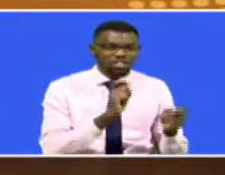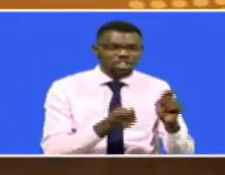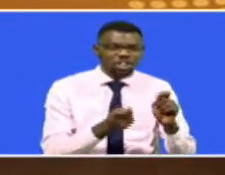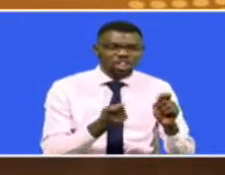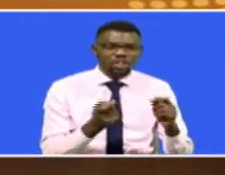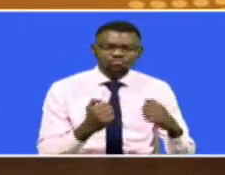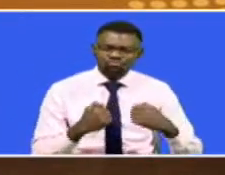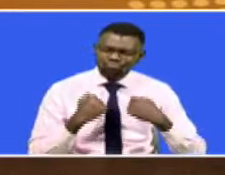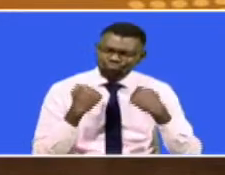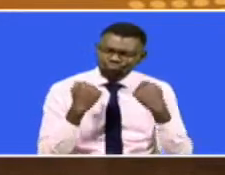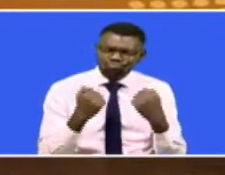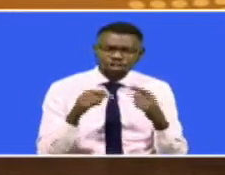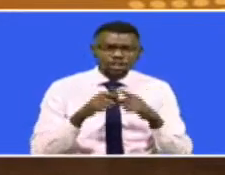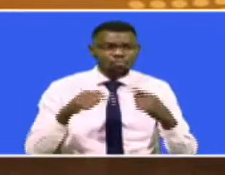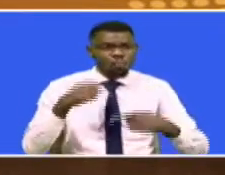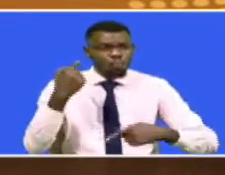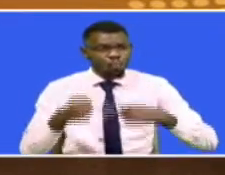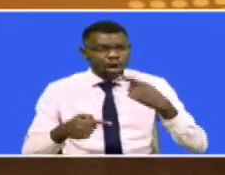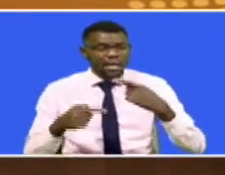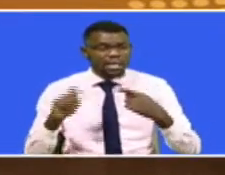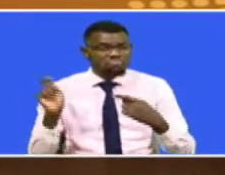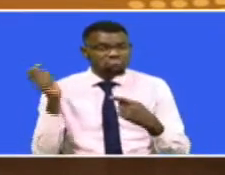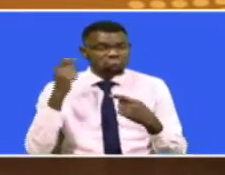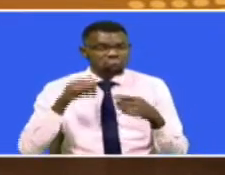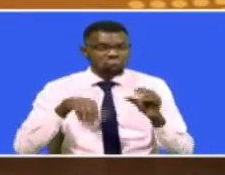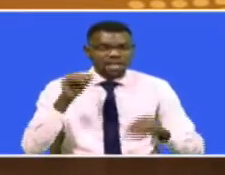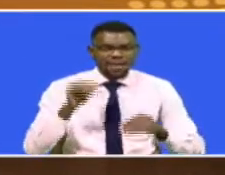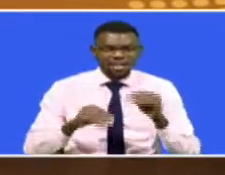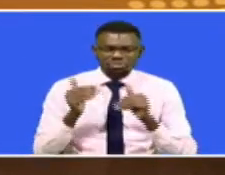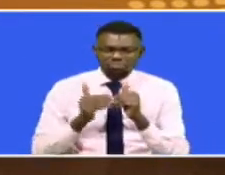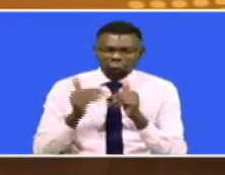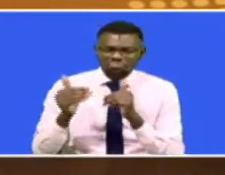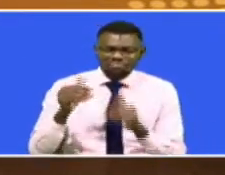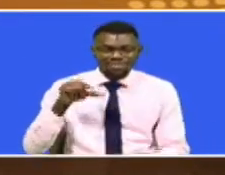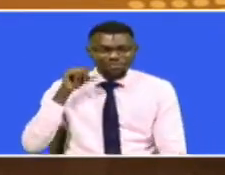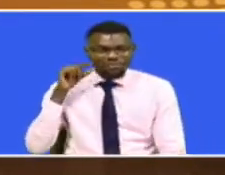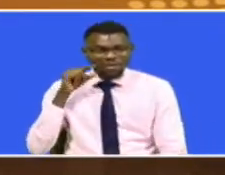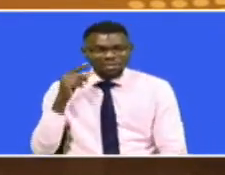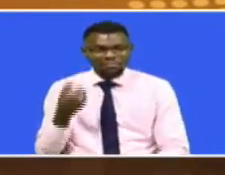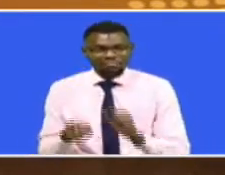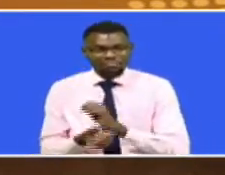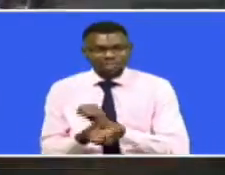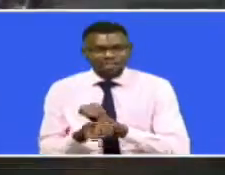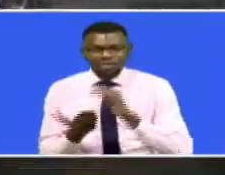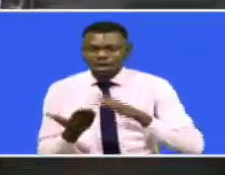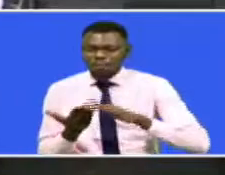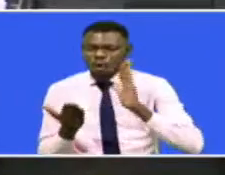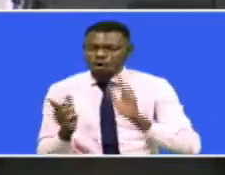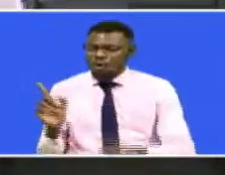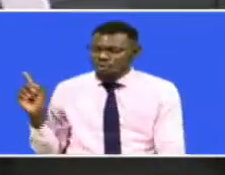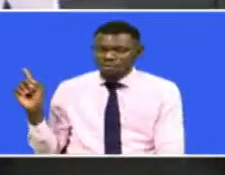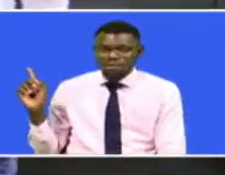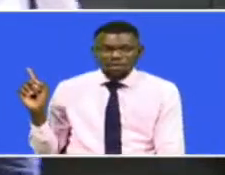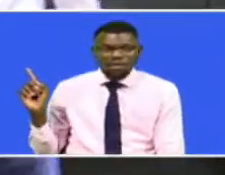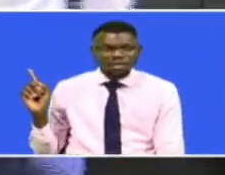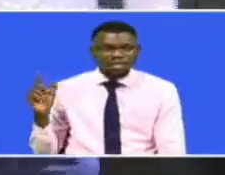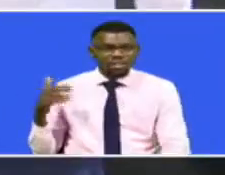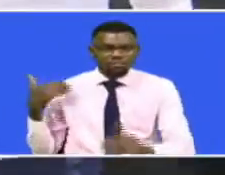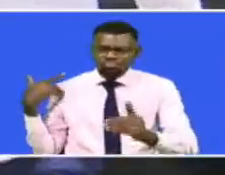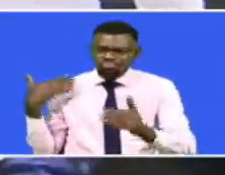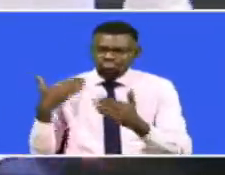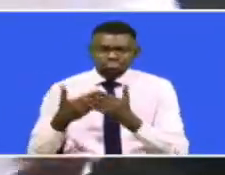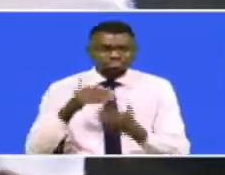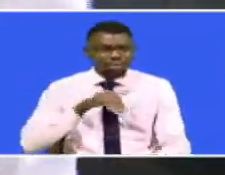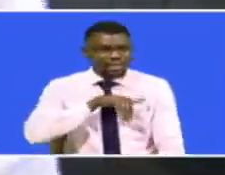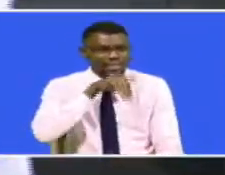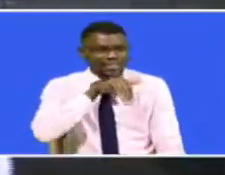zaidi na kunyakua kiti cha urais katika uchaguzi huo. Grace Nganga anaarifu zaidi. Kwa siku kadhaa